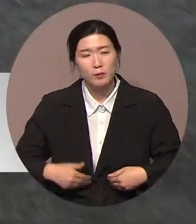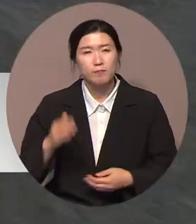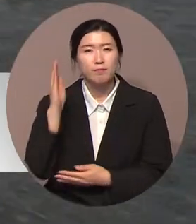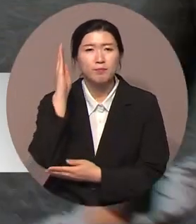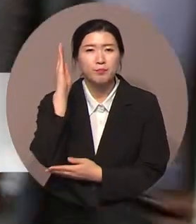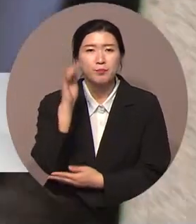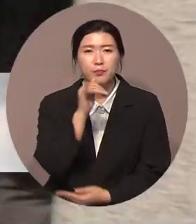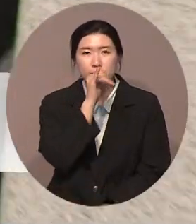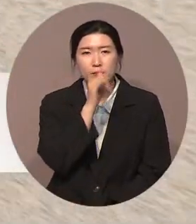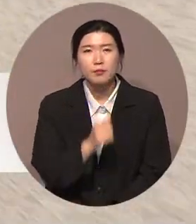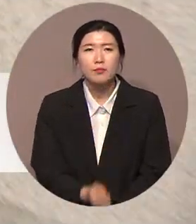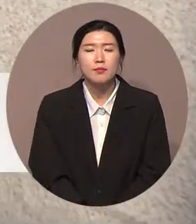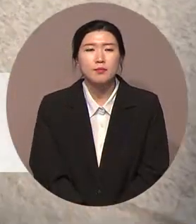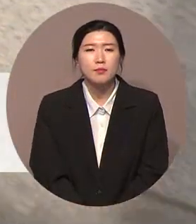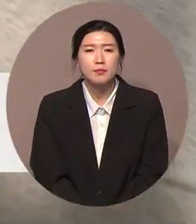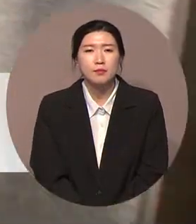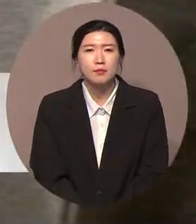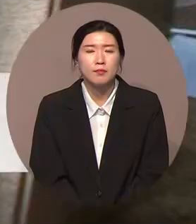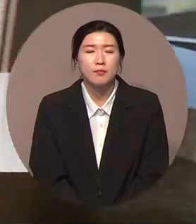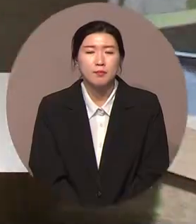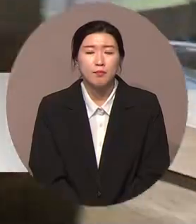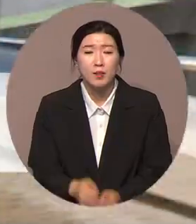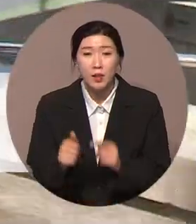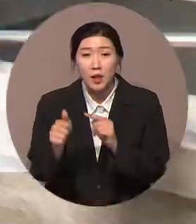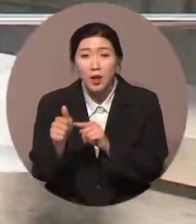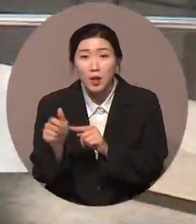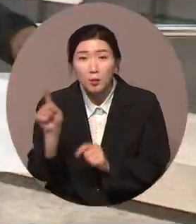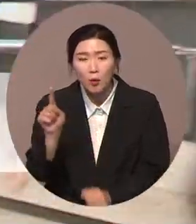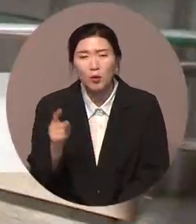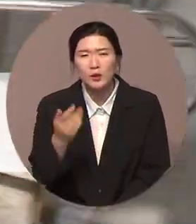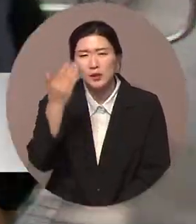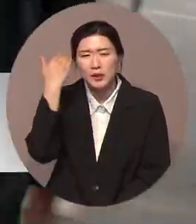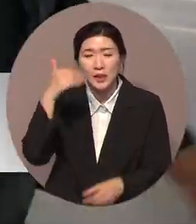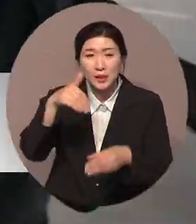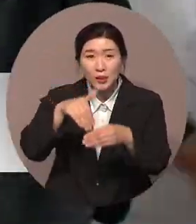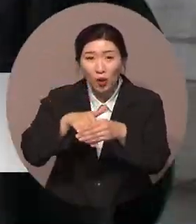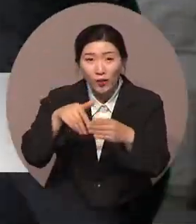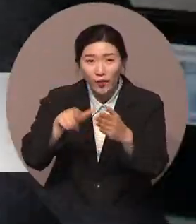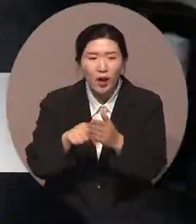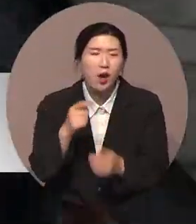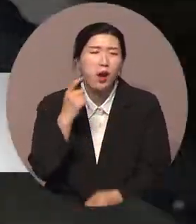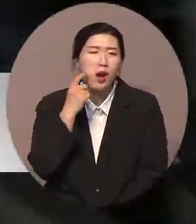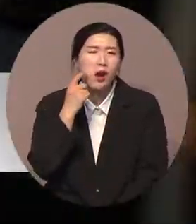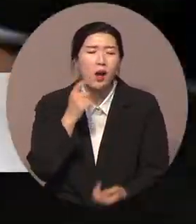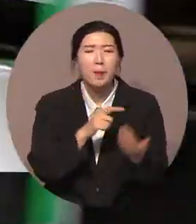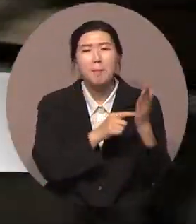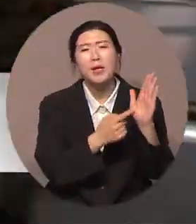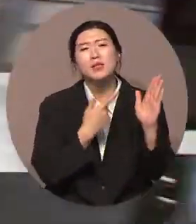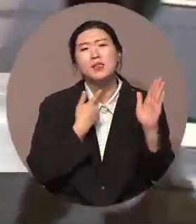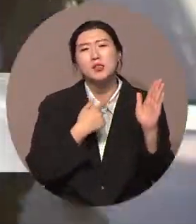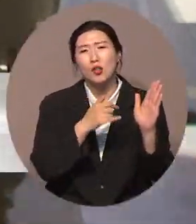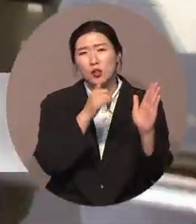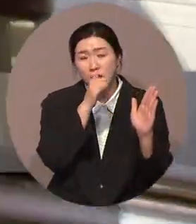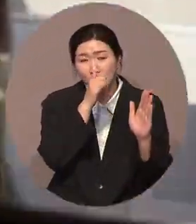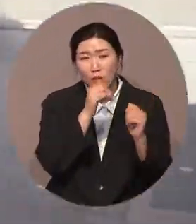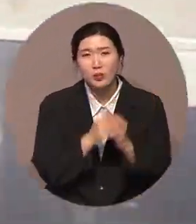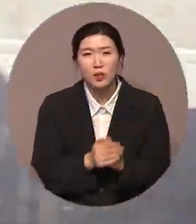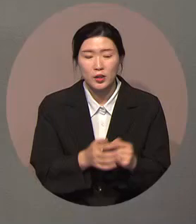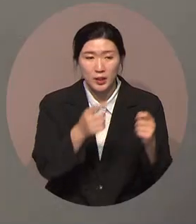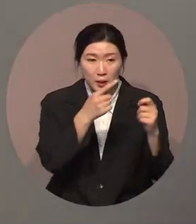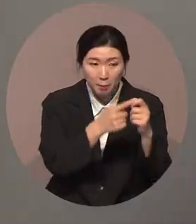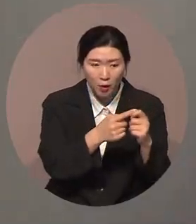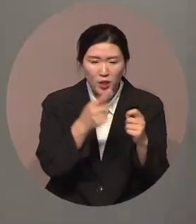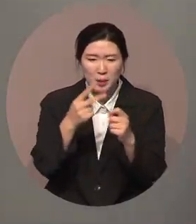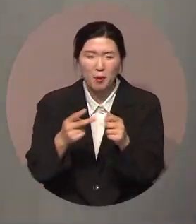담보되어야 한다고 직원들에게 당부했습니다 박 시작은 지난해 지방선거에서 허위 사실을 공표한 혐의로 기소돼 최근